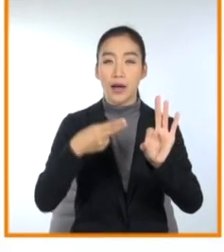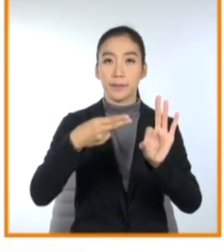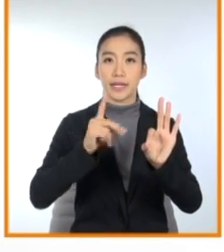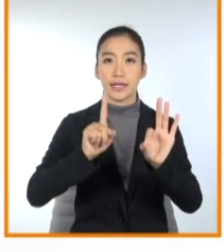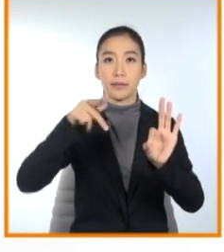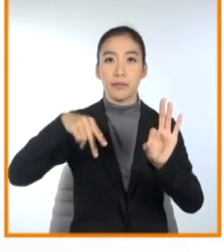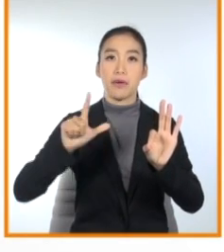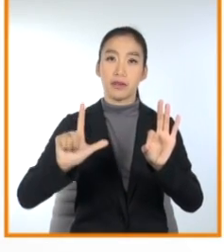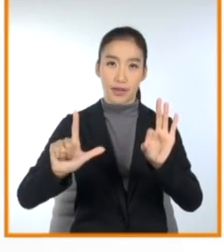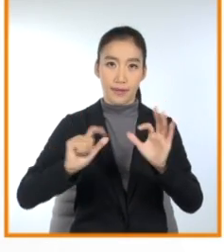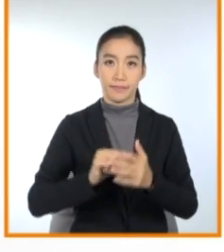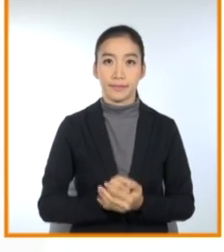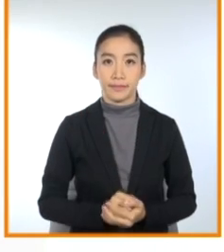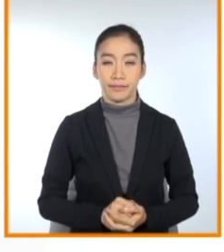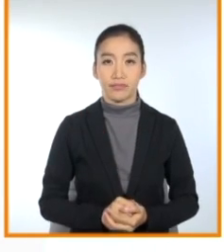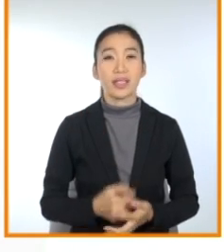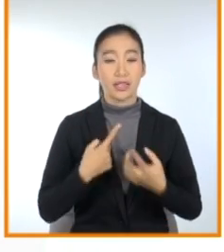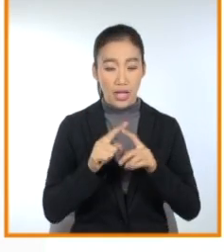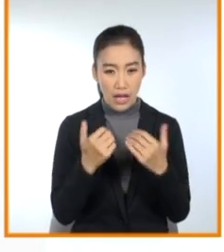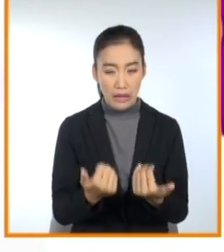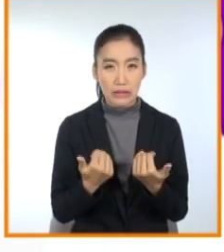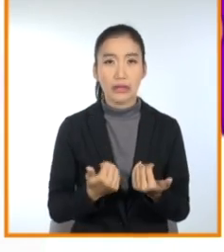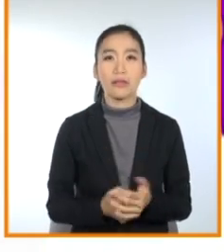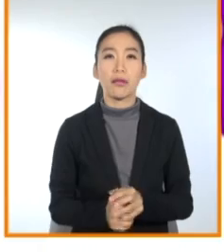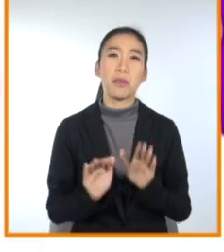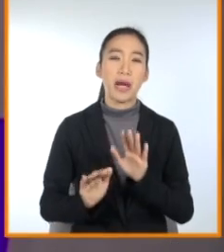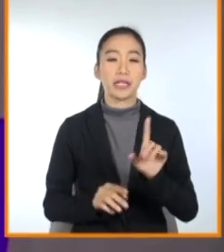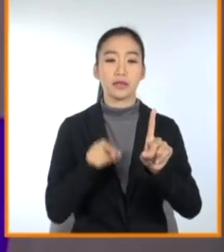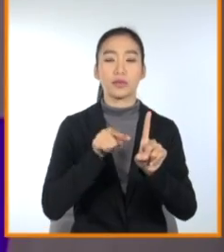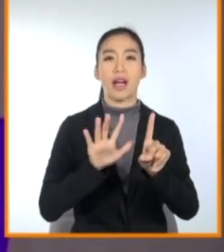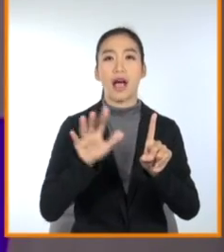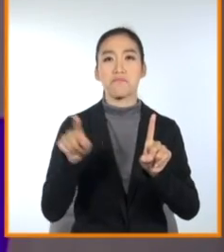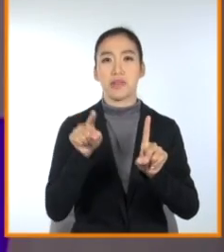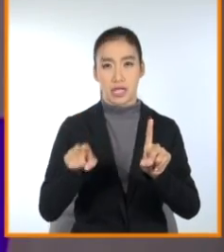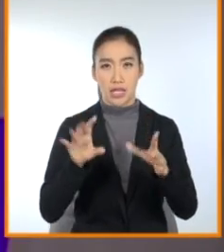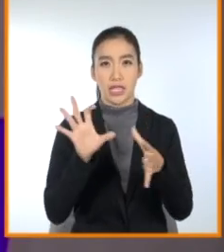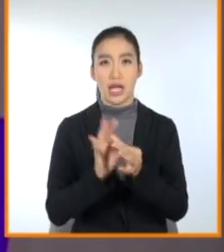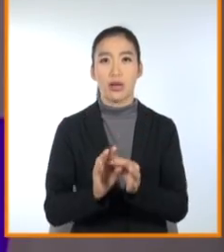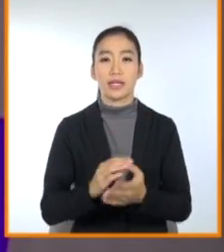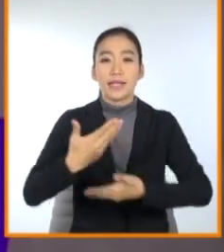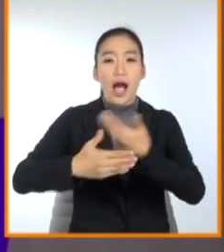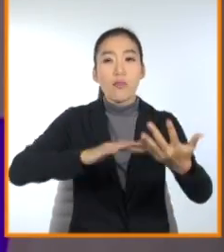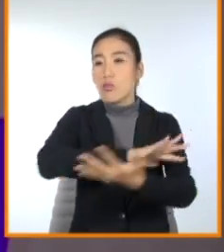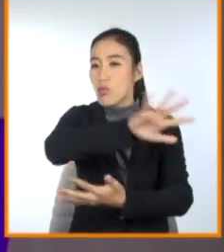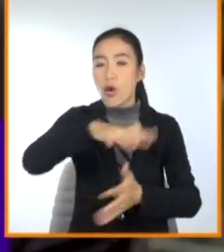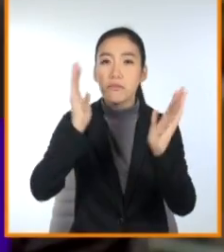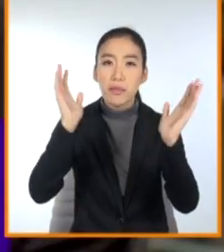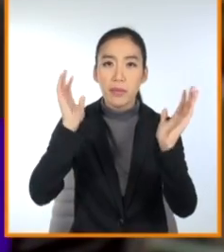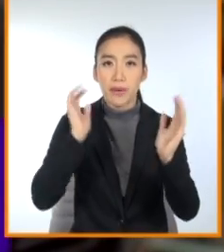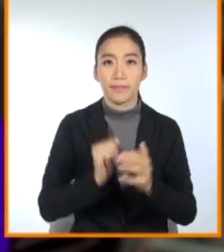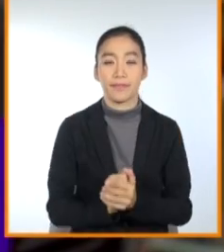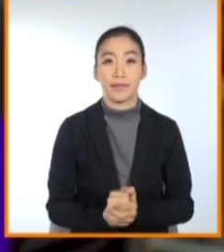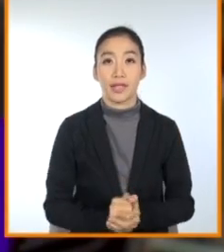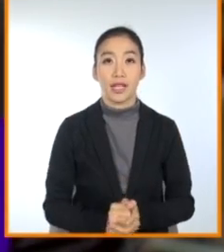การประเมินของ eMarketer แต่ก็มีสัดส่วนเพียง 1.5% ของตลาดโฆษณาออนไลน์ทั้งหมดขณะที่ Google